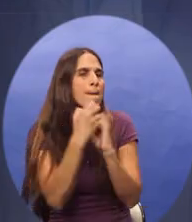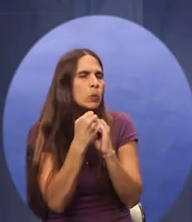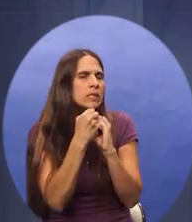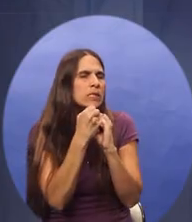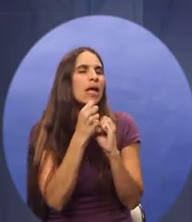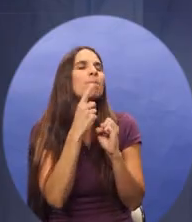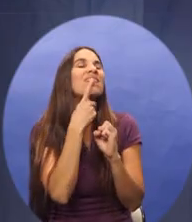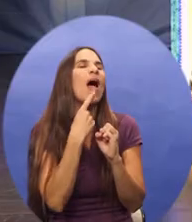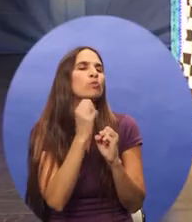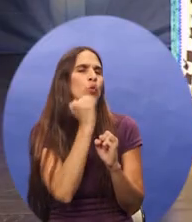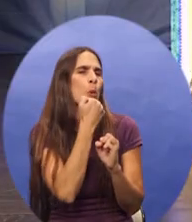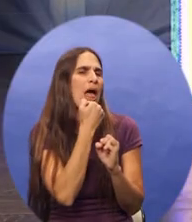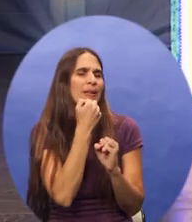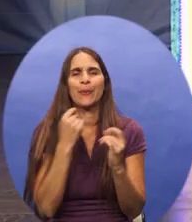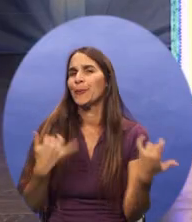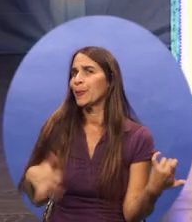שוקולד.